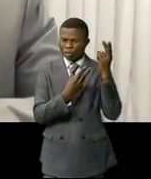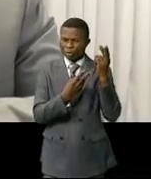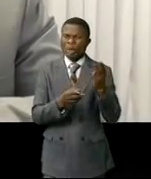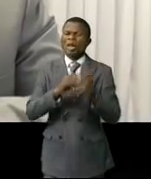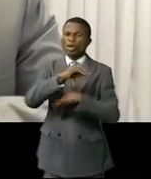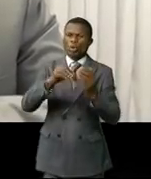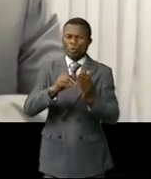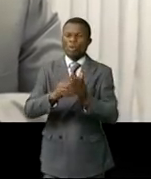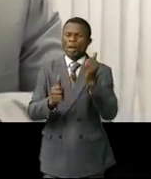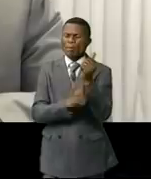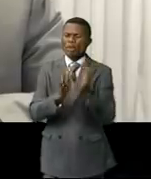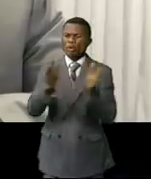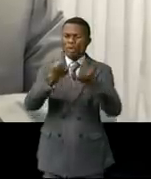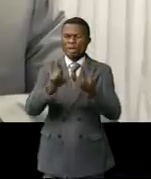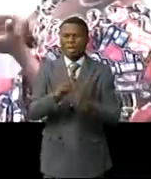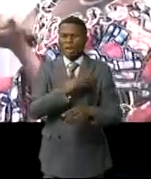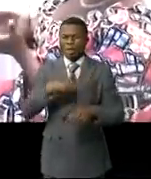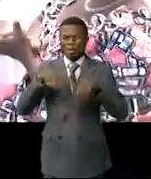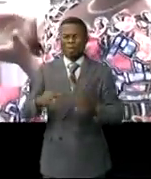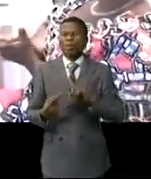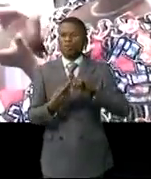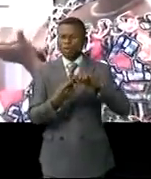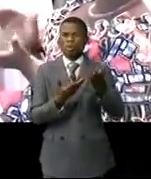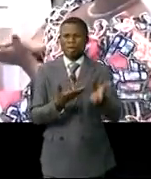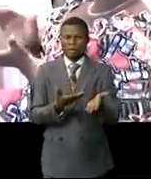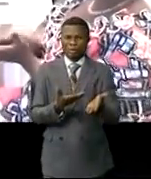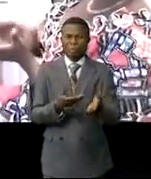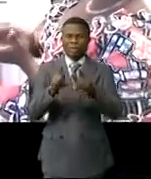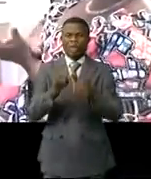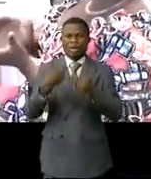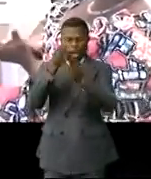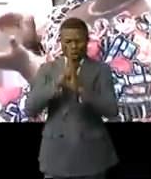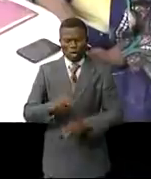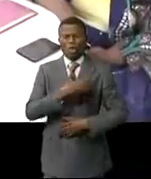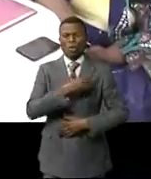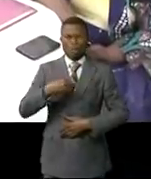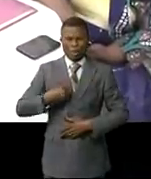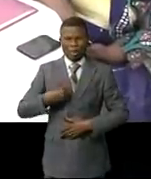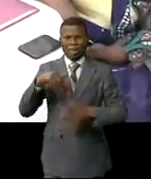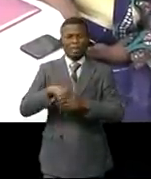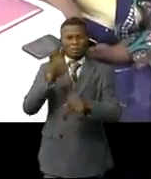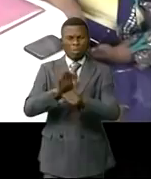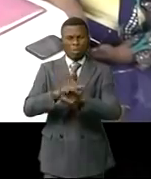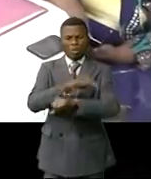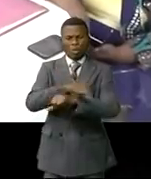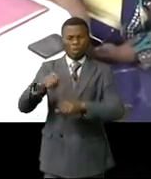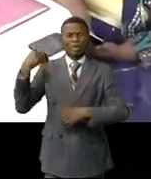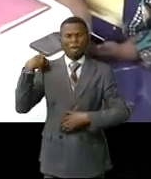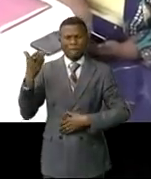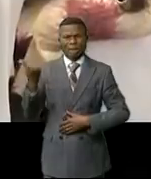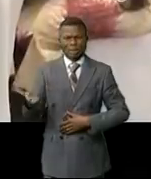centre l'homme en général et la femme congolaise en particulier et qui honore la femme nommée dans les différentes